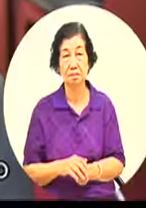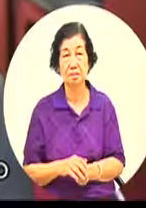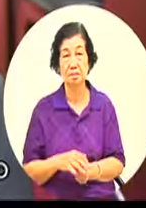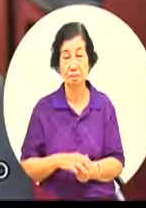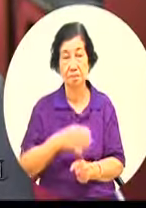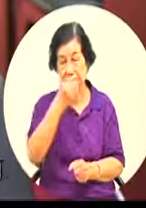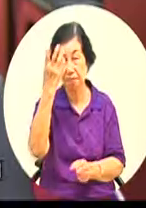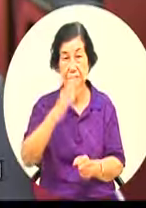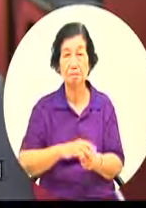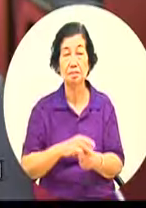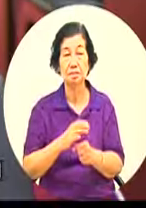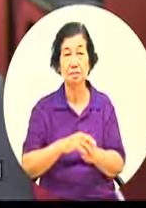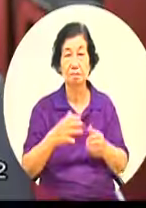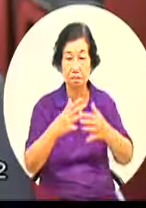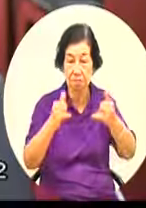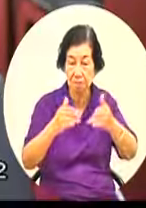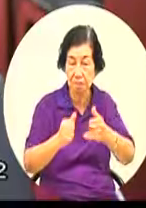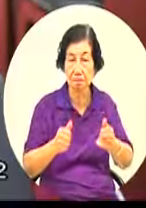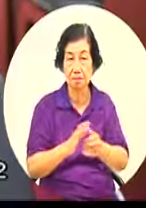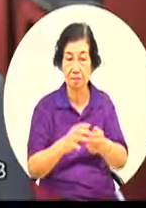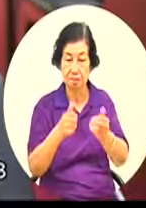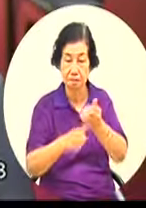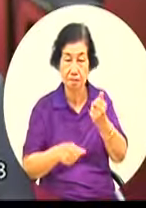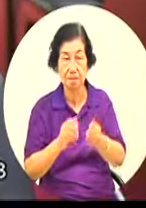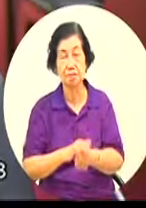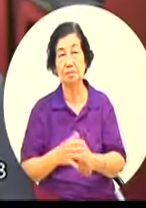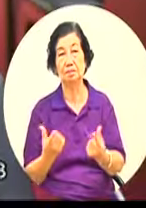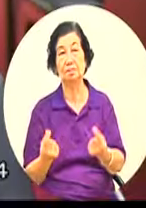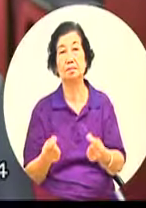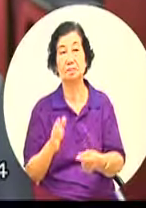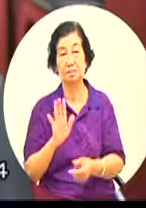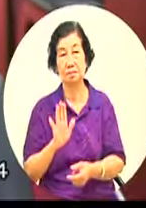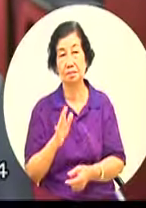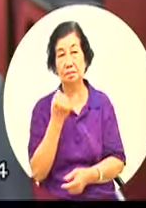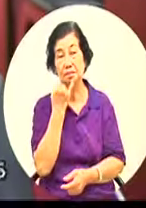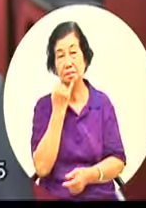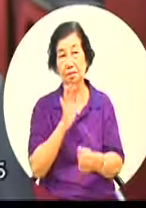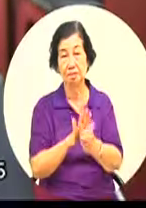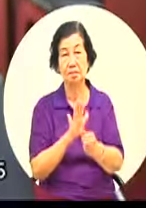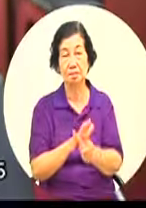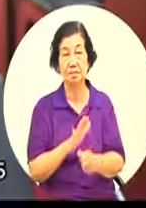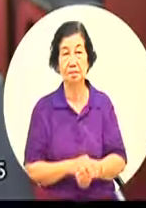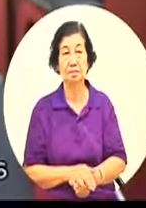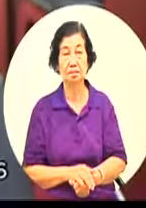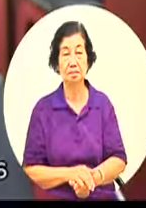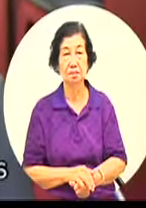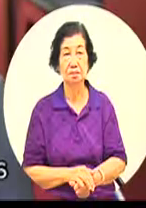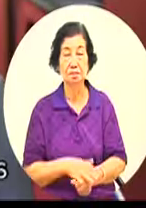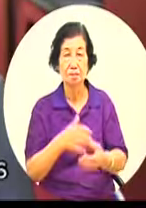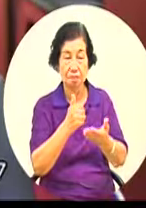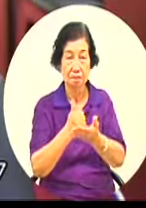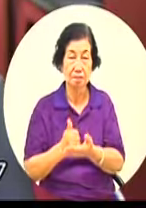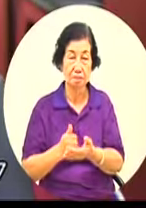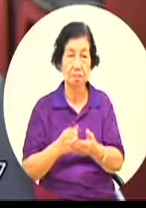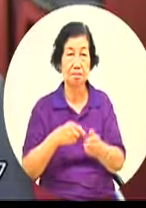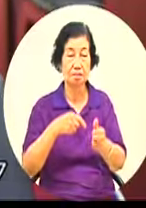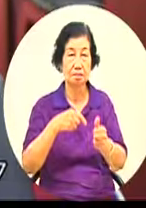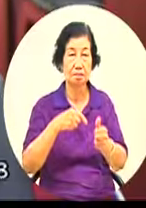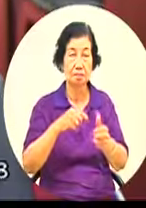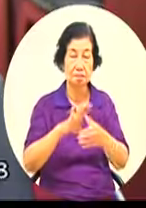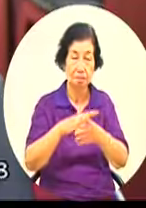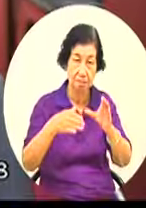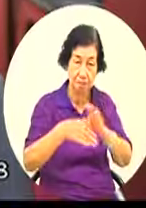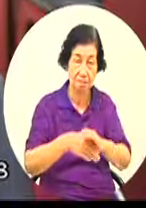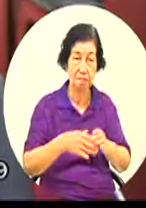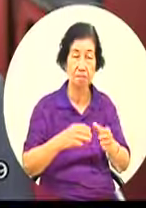青年学子们，所以雅静要在这里。拜托我们的文化局局长跟教育局局长，是不是也请